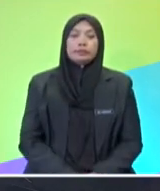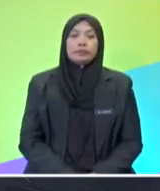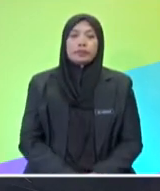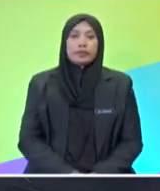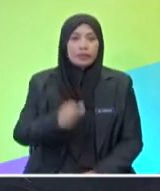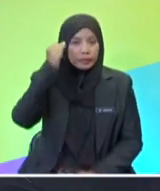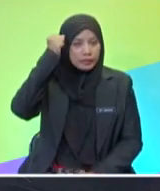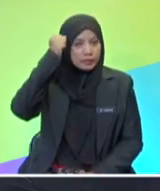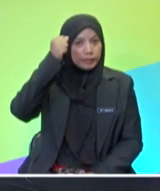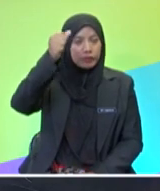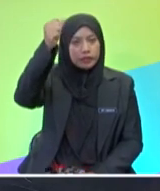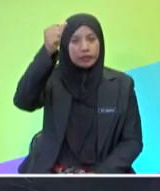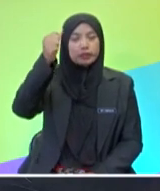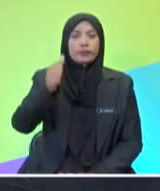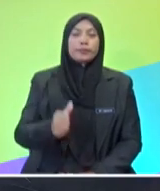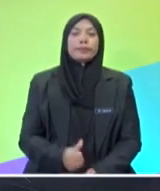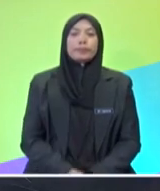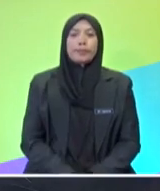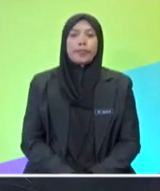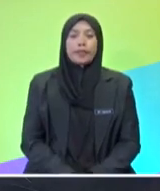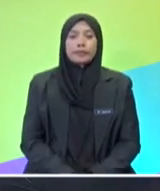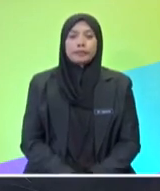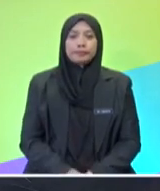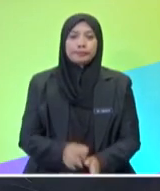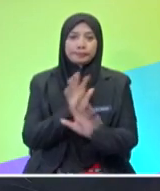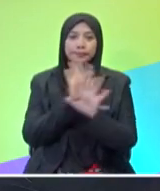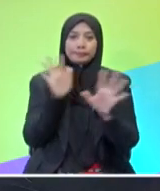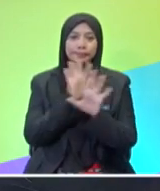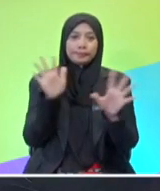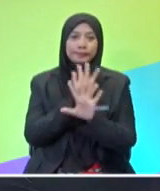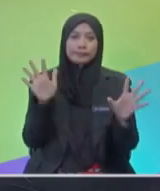dengan Assalamualaikum Warahmatullahi Wabarakatuh. Bye-bye.